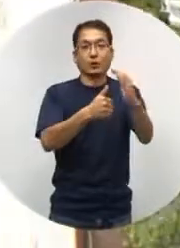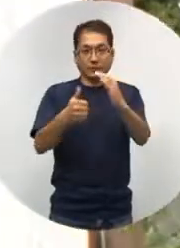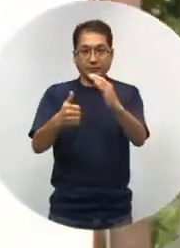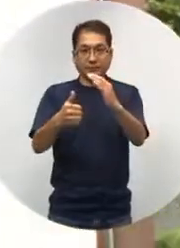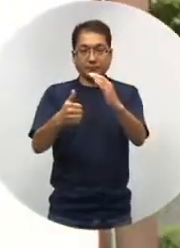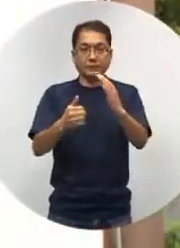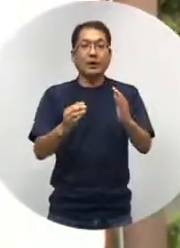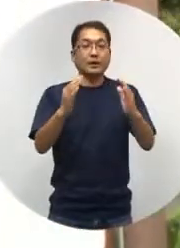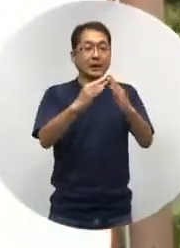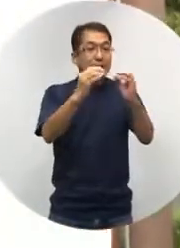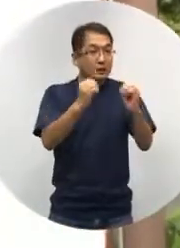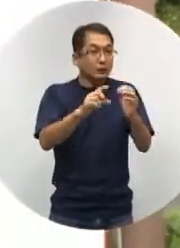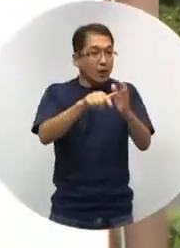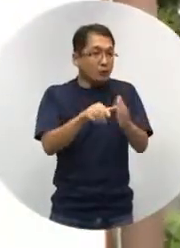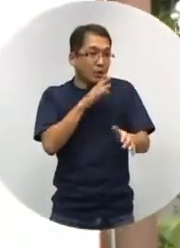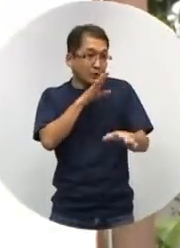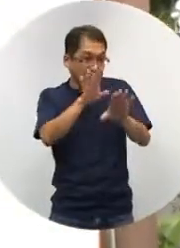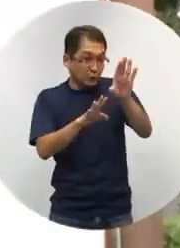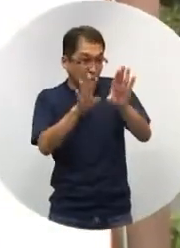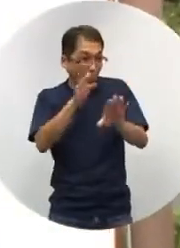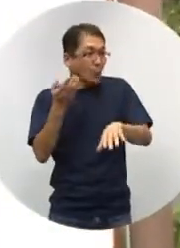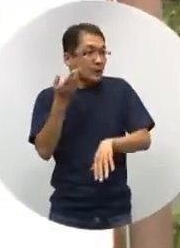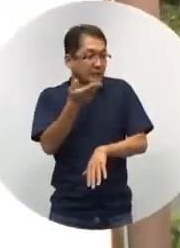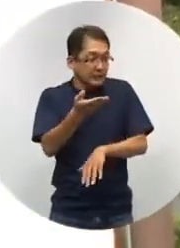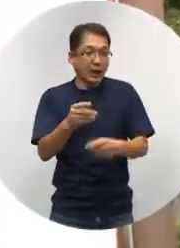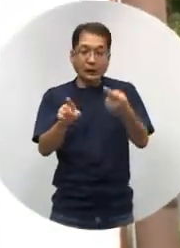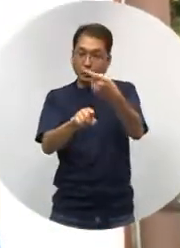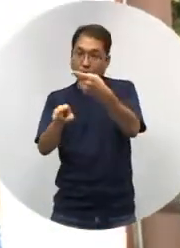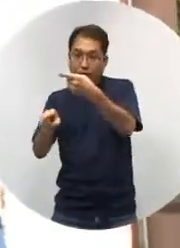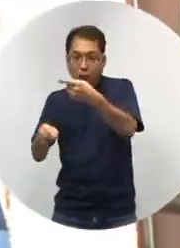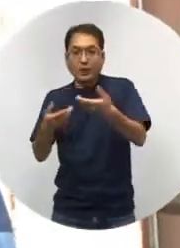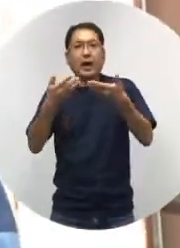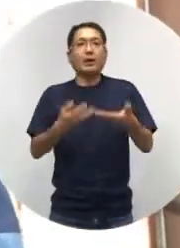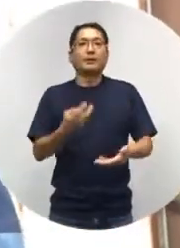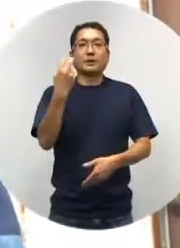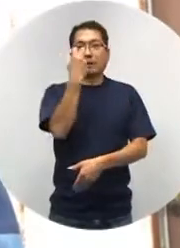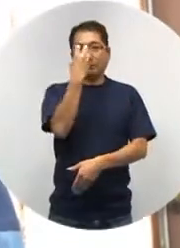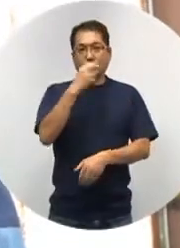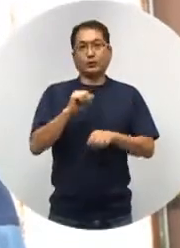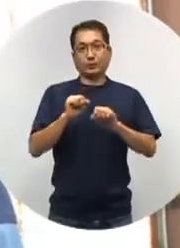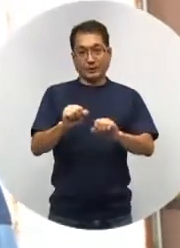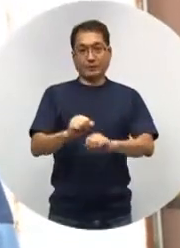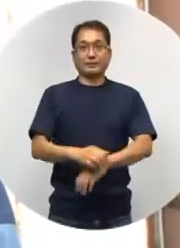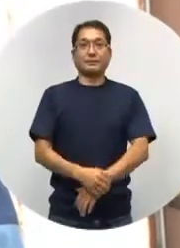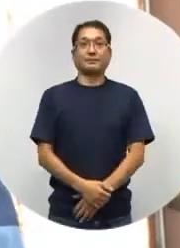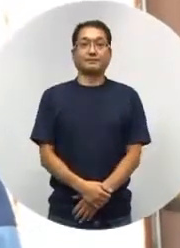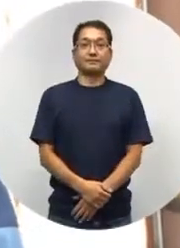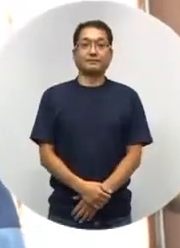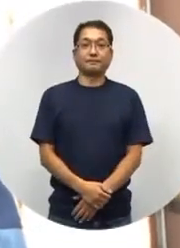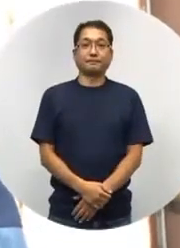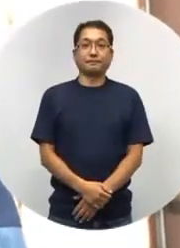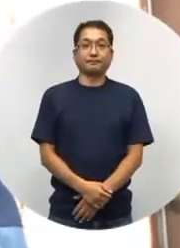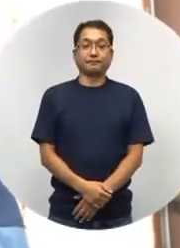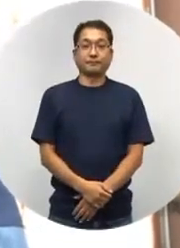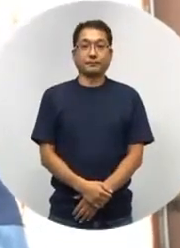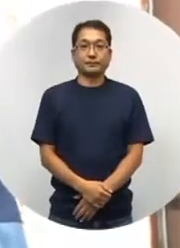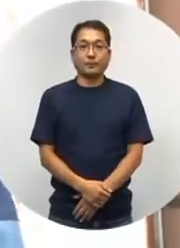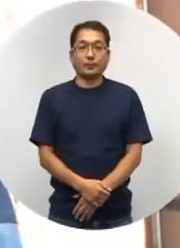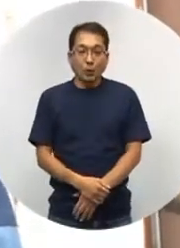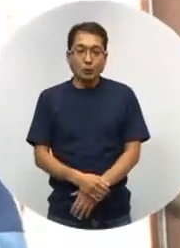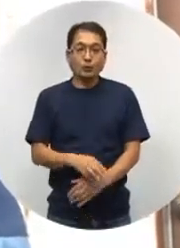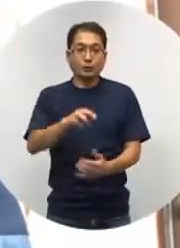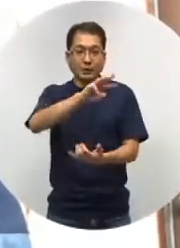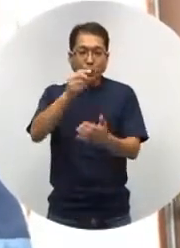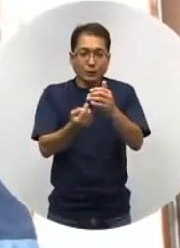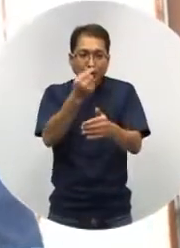在宅の場合は事情を聞き、一人ずつ安否確認を行っていきます。このような時に特